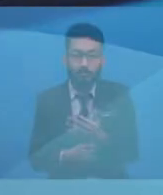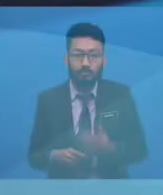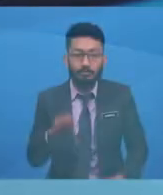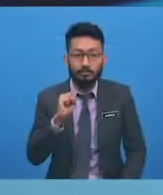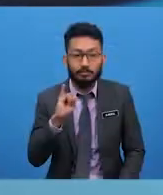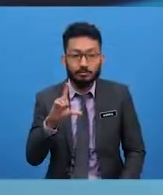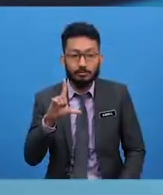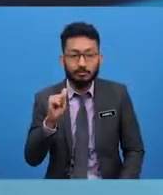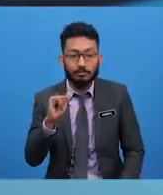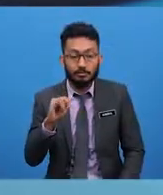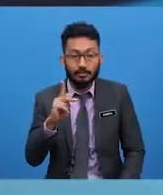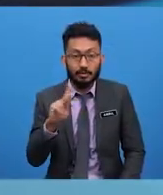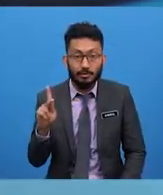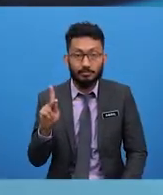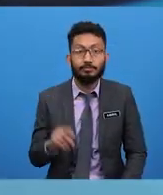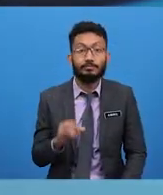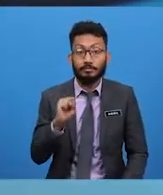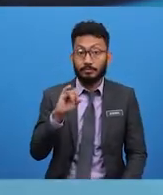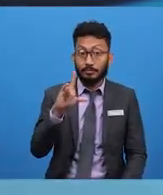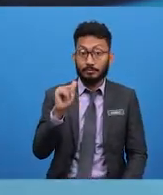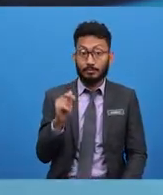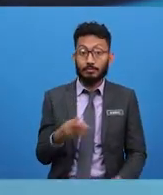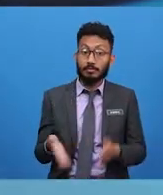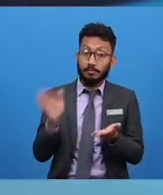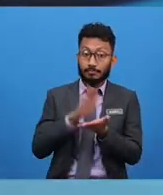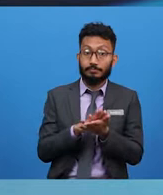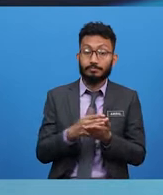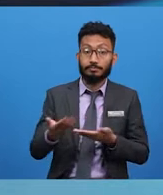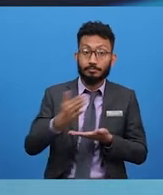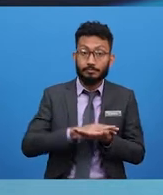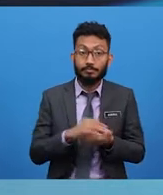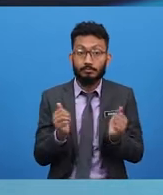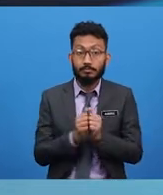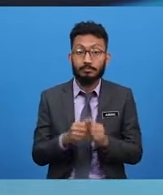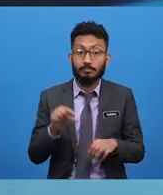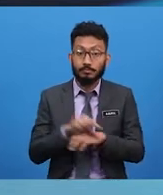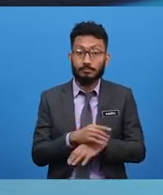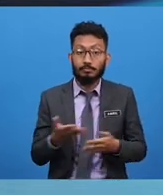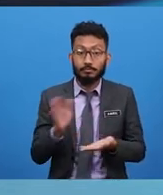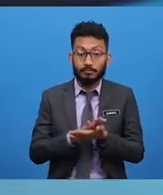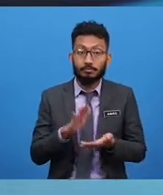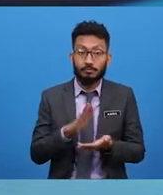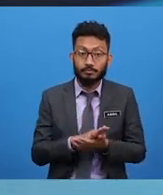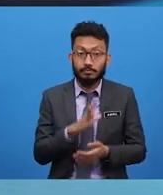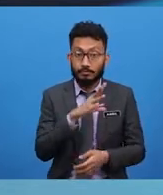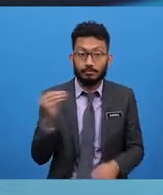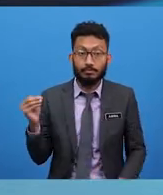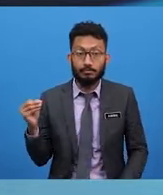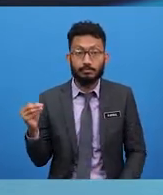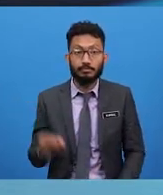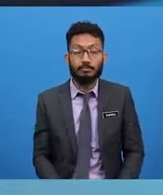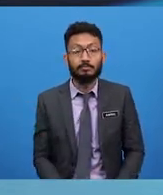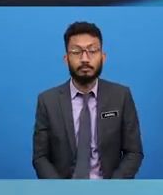Teknik ini juga dipanggil dengan nama teknik silika. Selepas itu, kita akan lipat